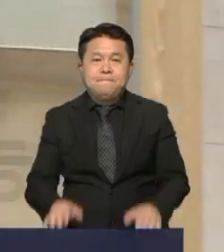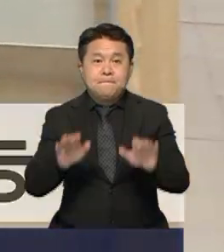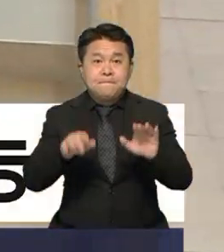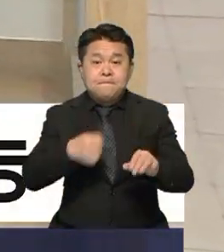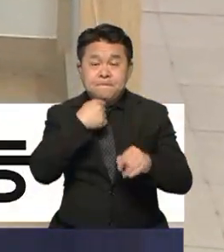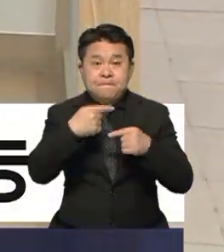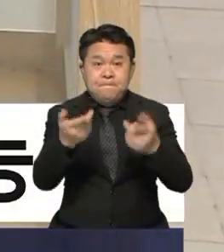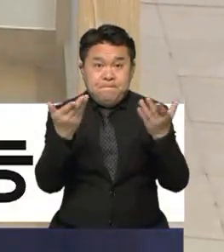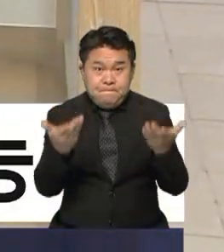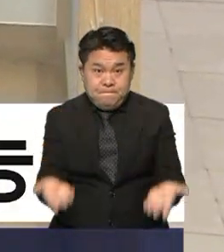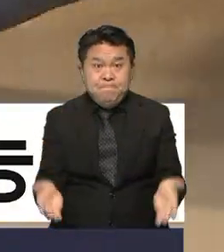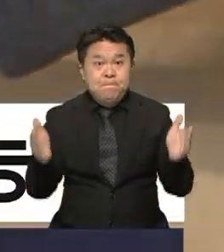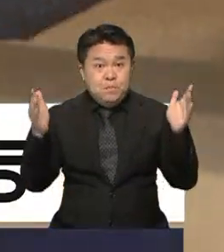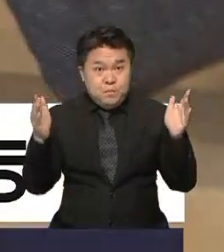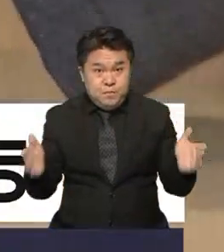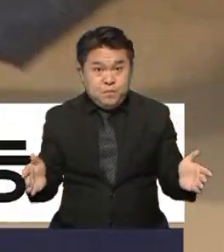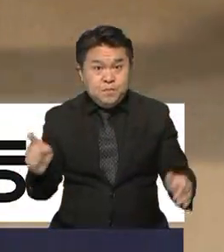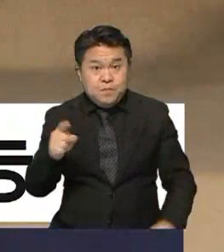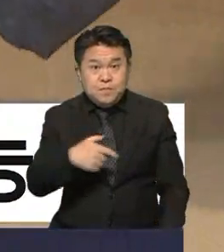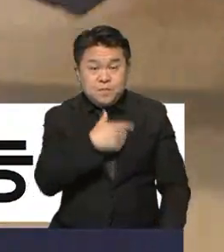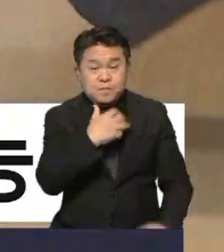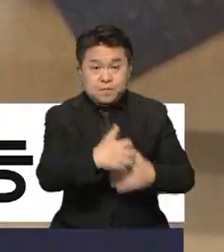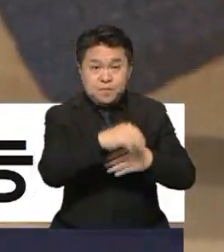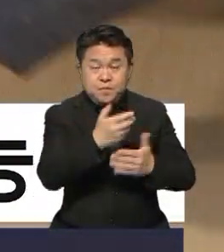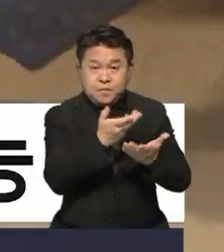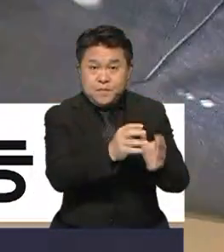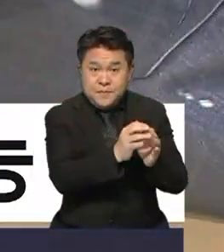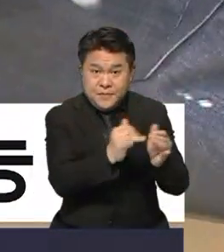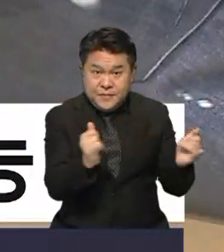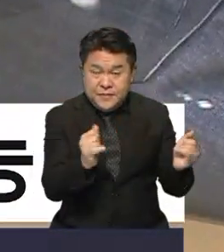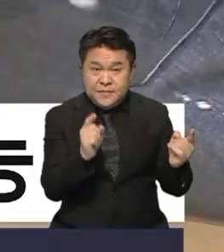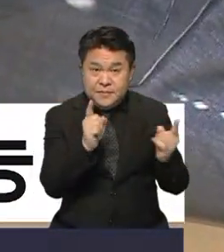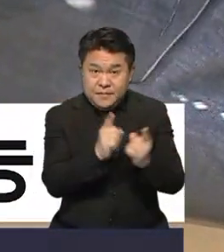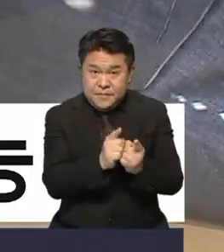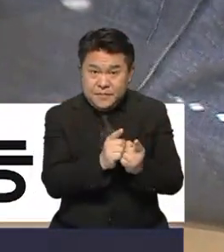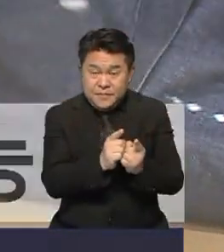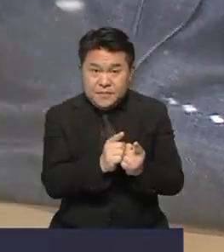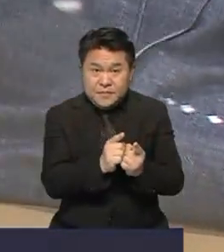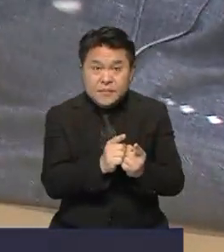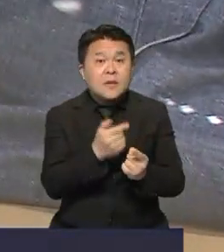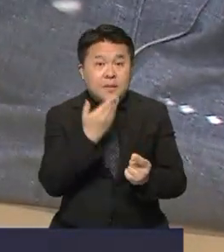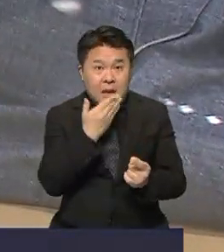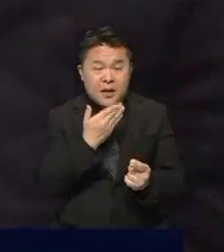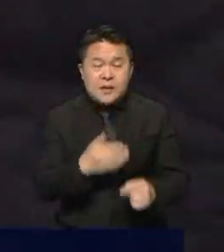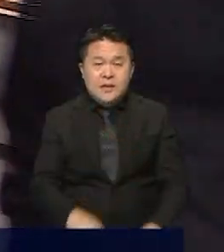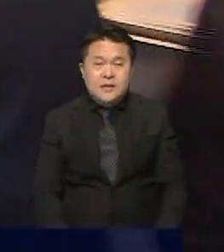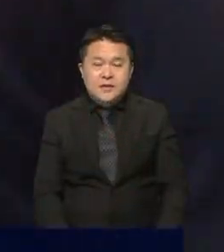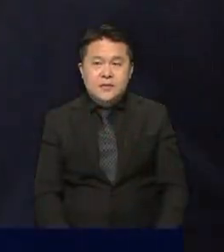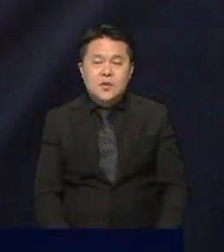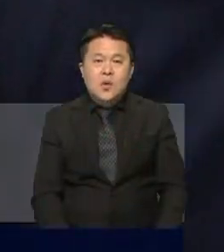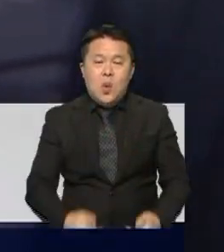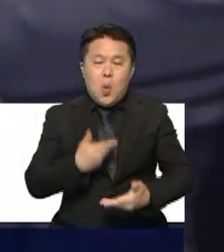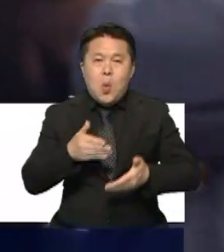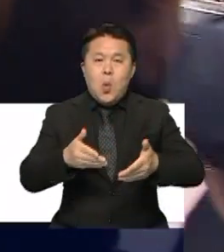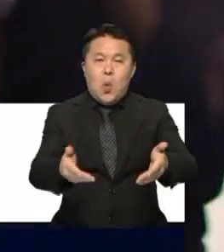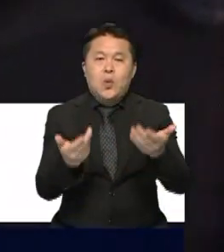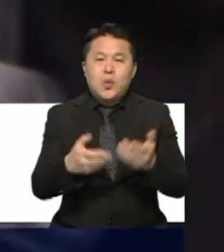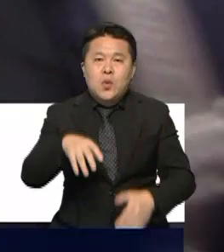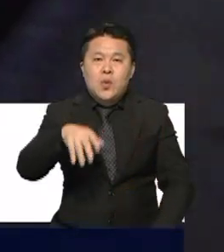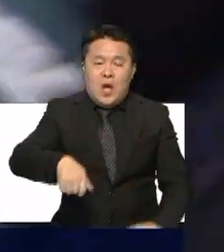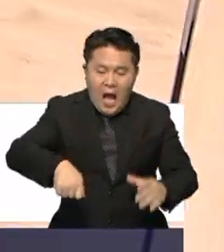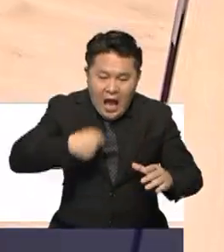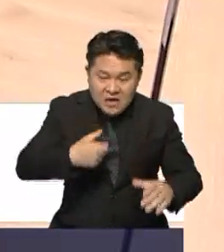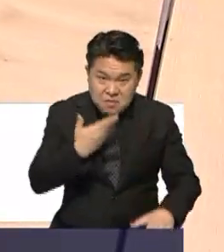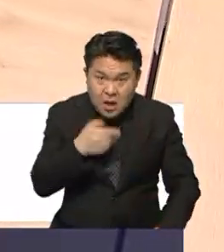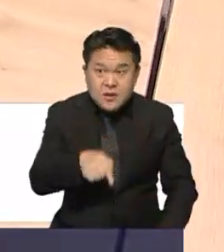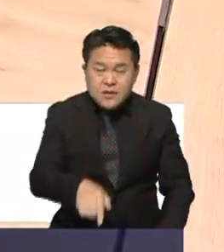이번 설 연휴 기간에는 요양시설 입소자에 대한 접촉 대면 면회가 이루어집니다. 고속도로 휴게소 안에서